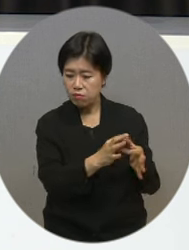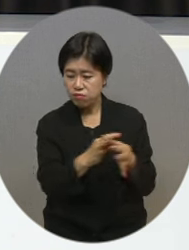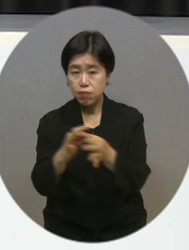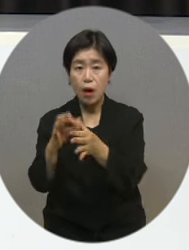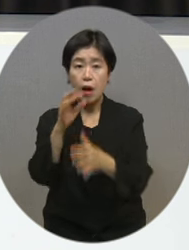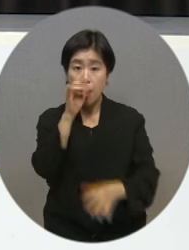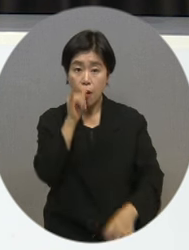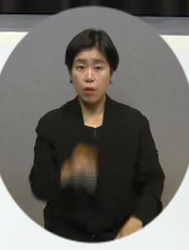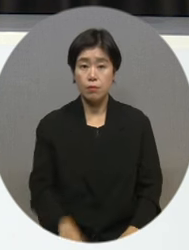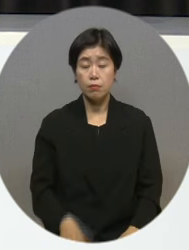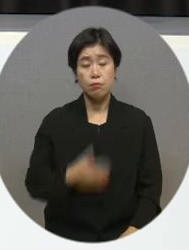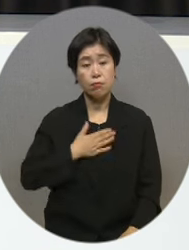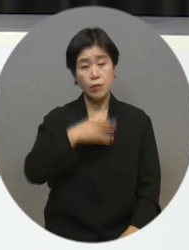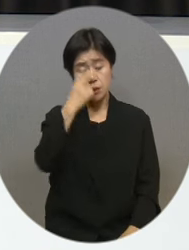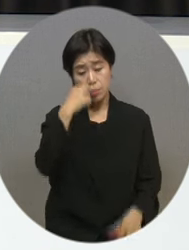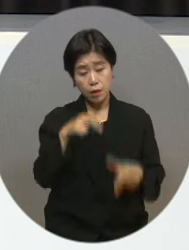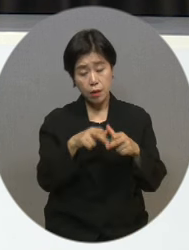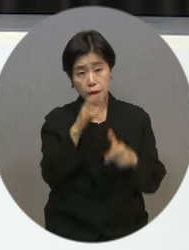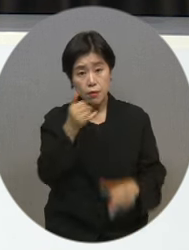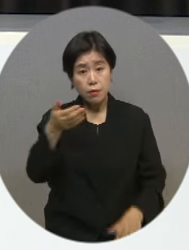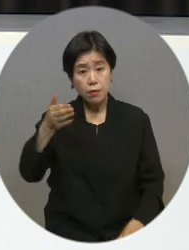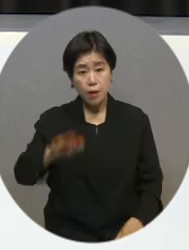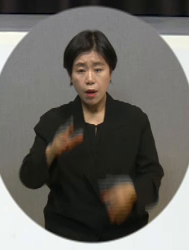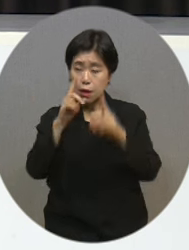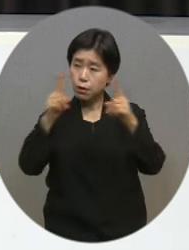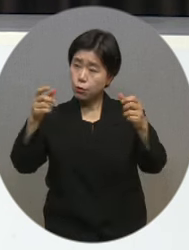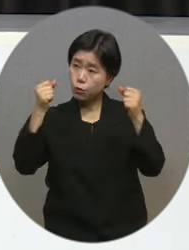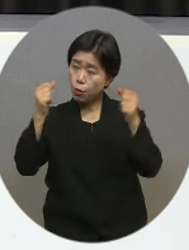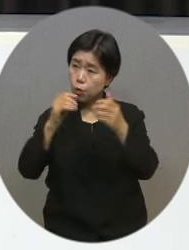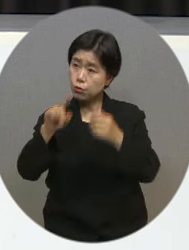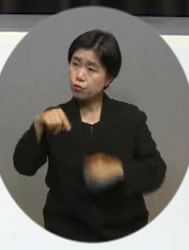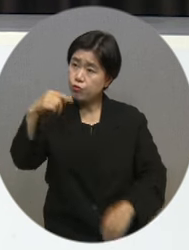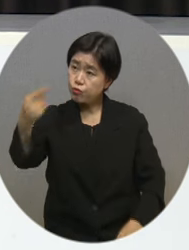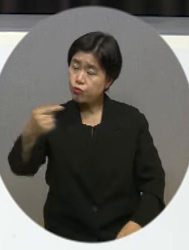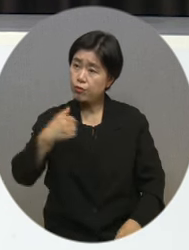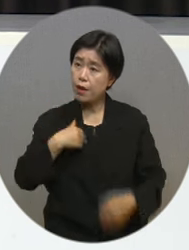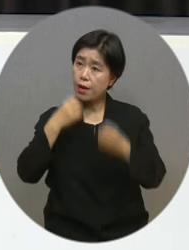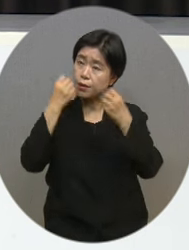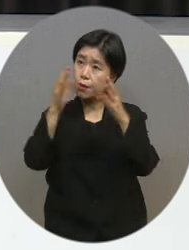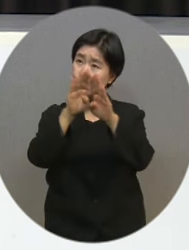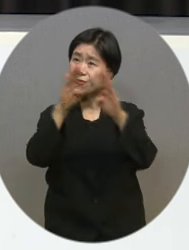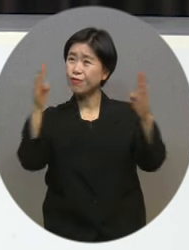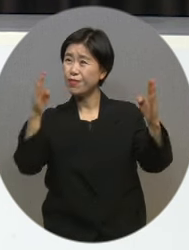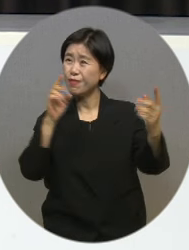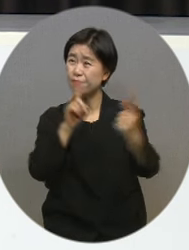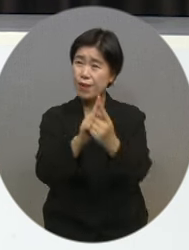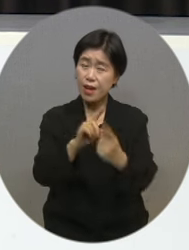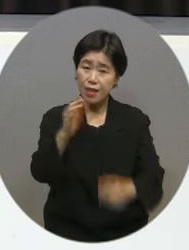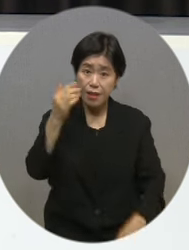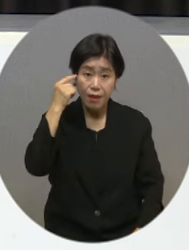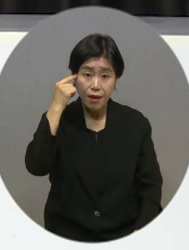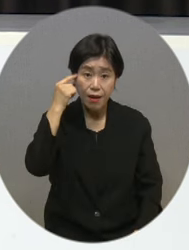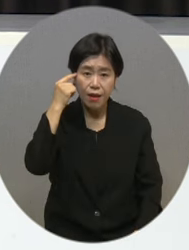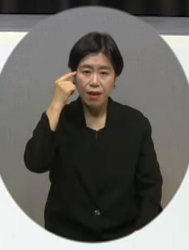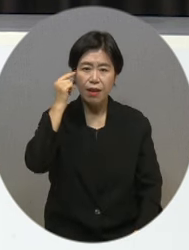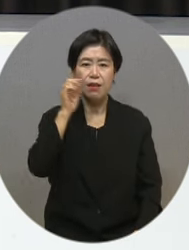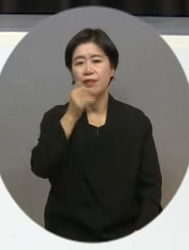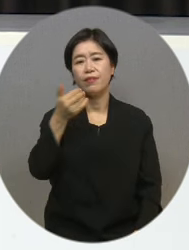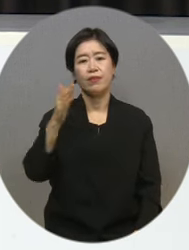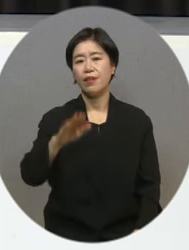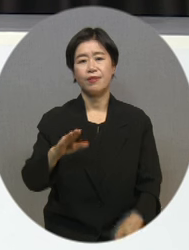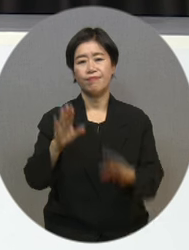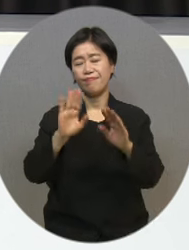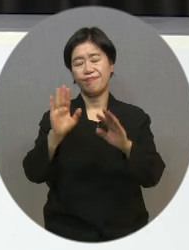대학을 졸업하면 그래도 뭔가 할수 있지 않을까 생각을 했던 거죠. 그런데 이제 그 생각이